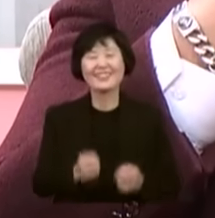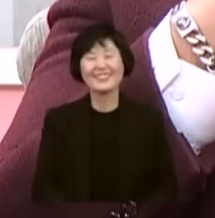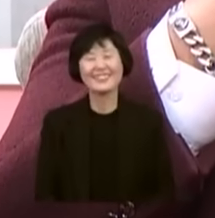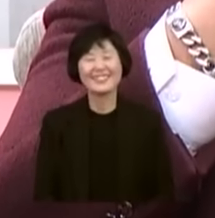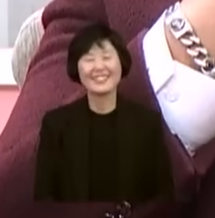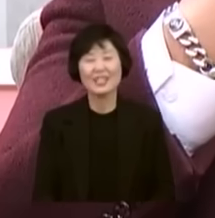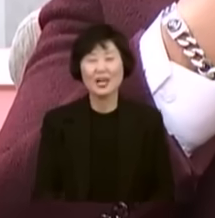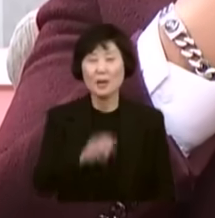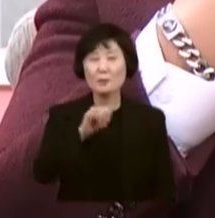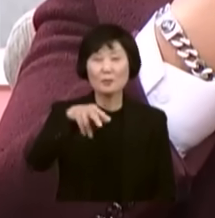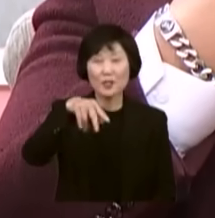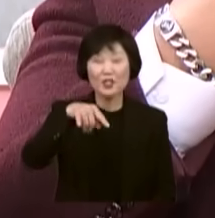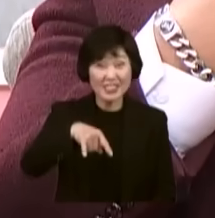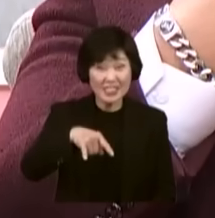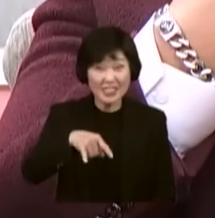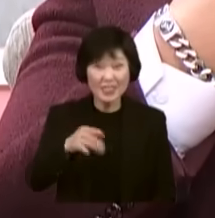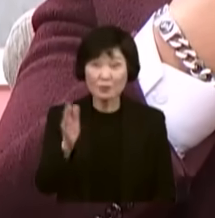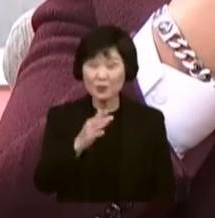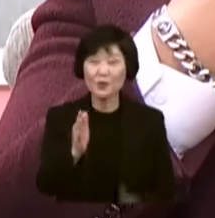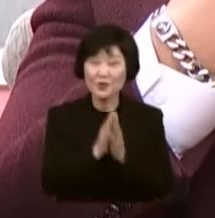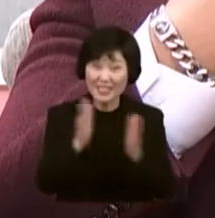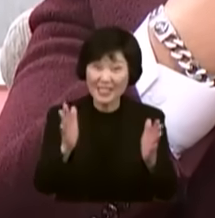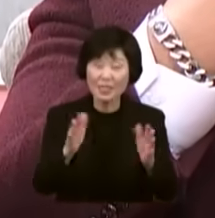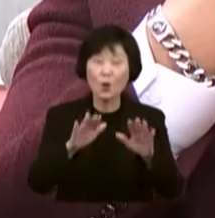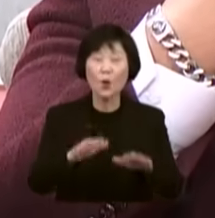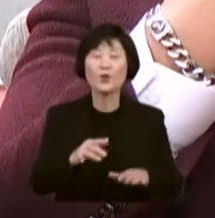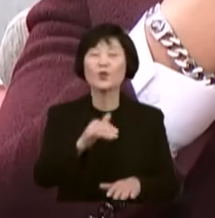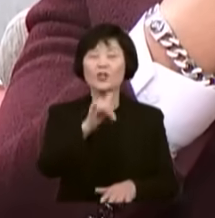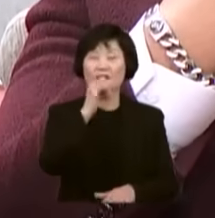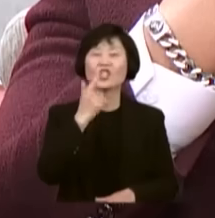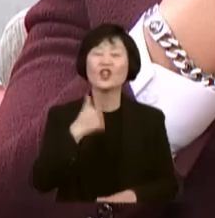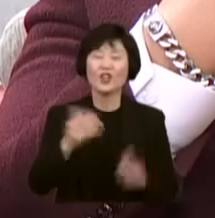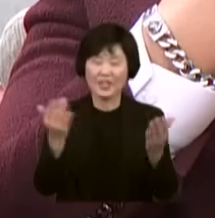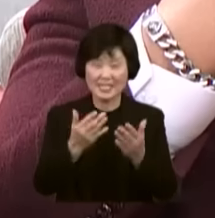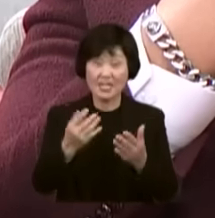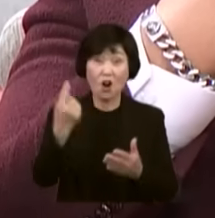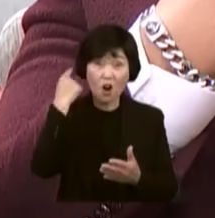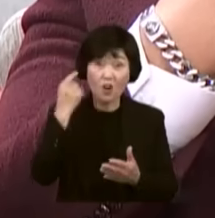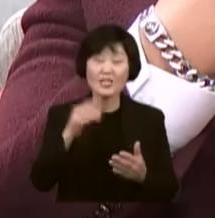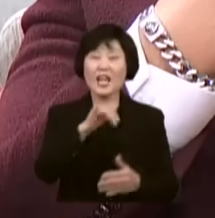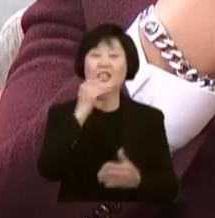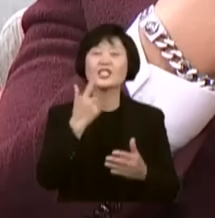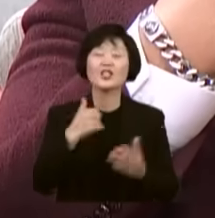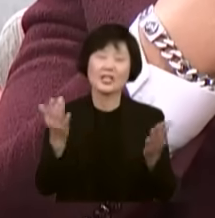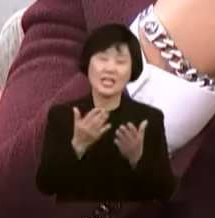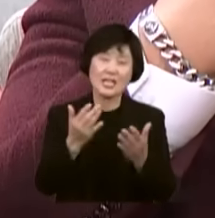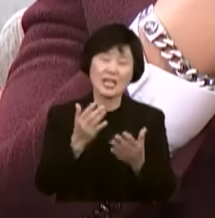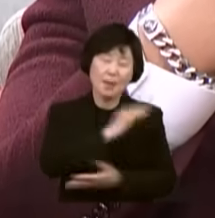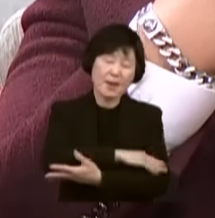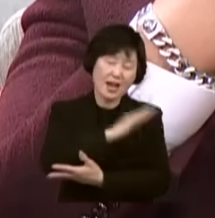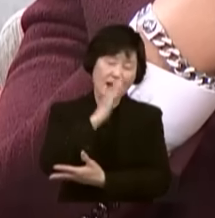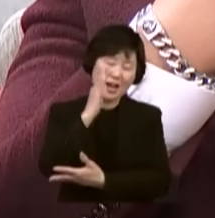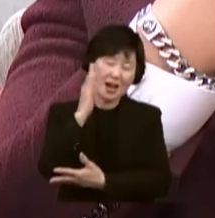아재개 끝 지나서 오늘 있었던 일, 어제 있었던 일 다 얘기하시고 그게 진짜 친구 그래. 같고 그게 좋은 것 같아요.